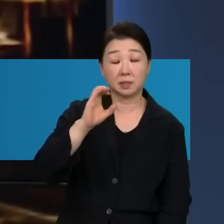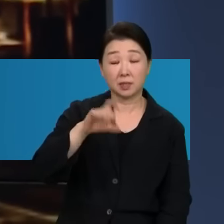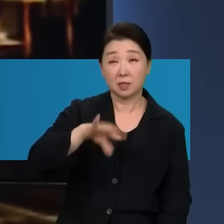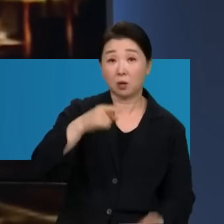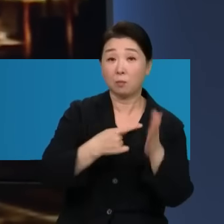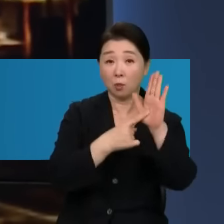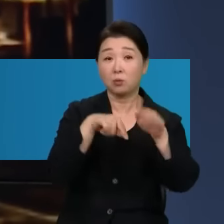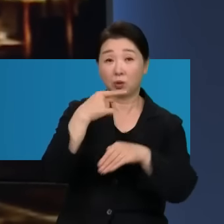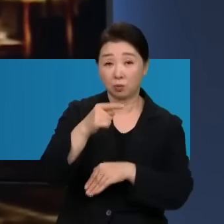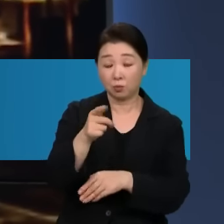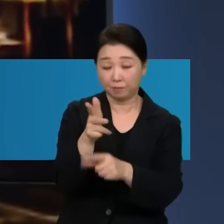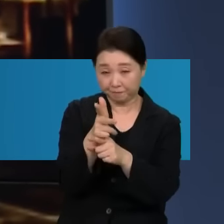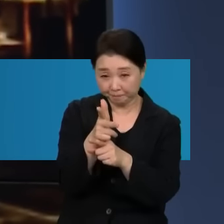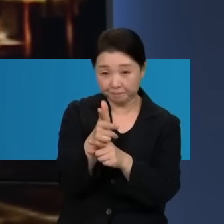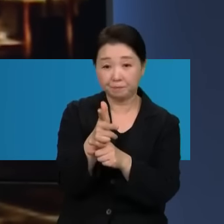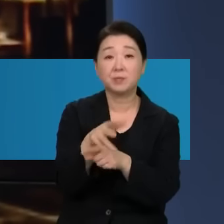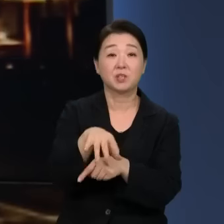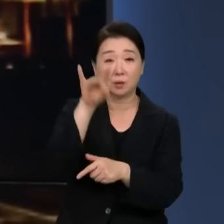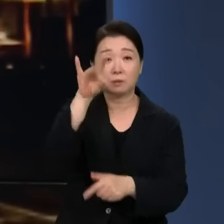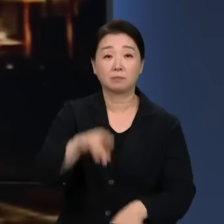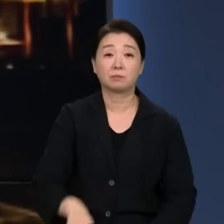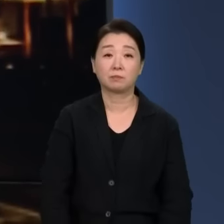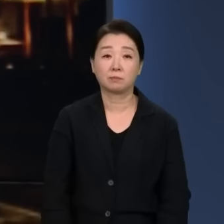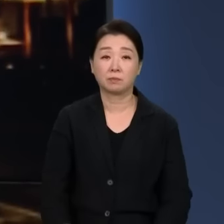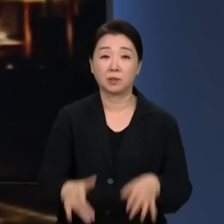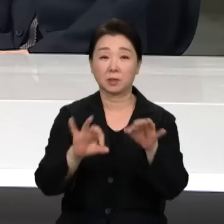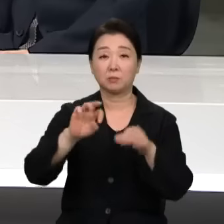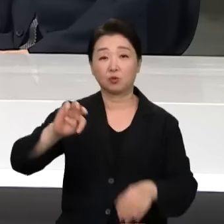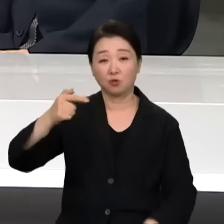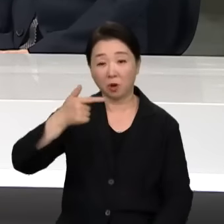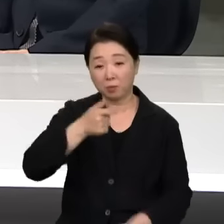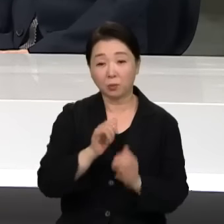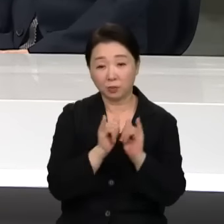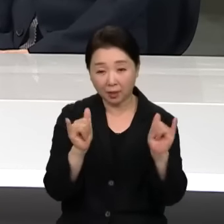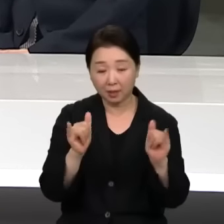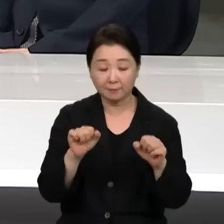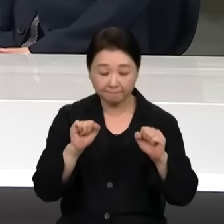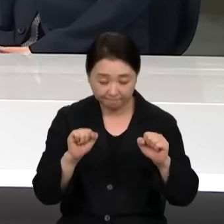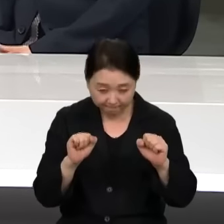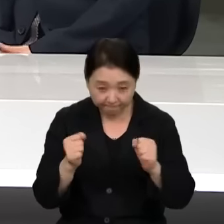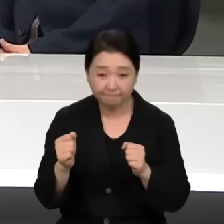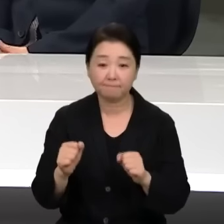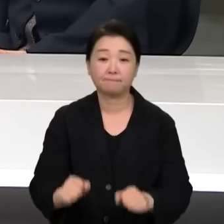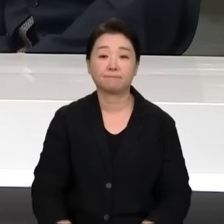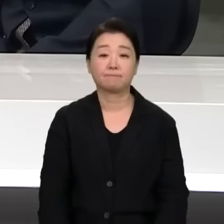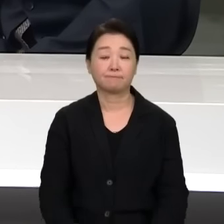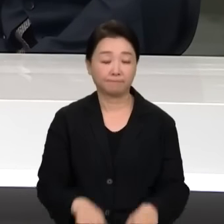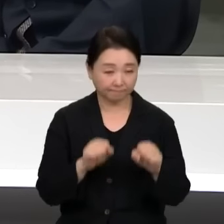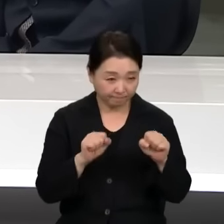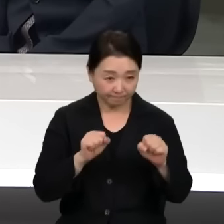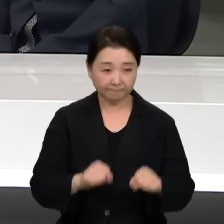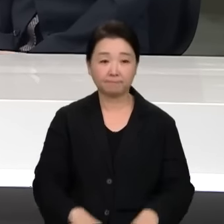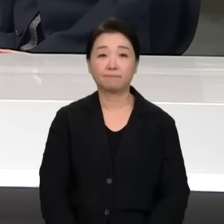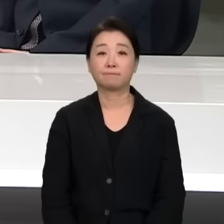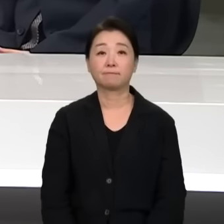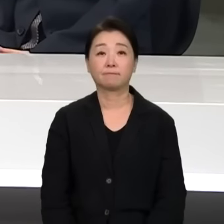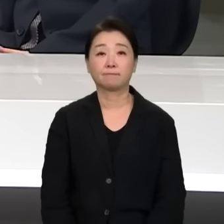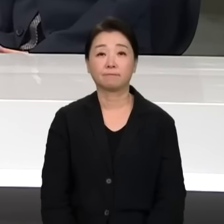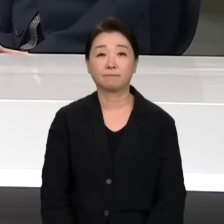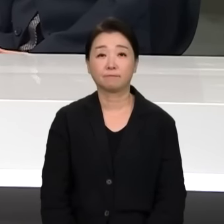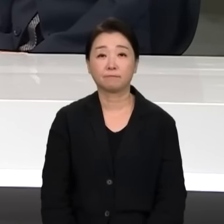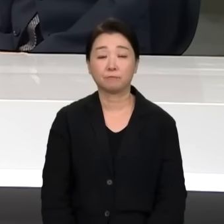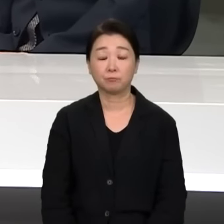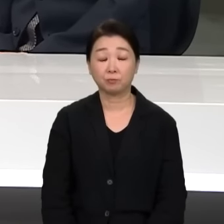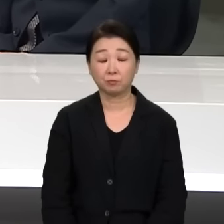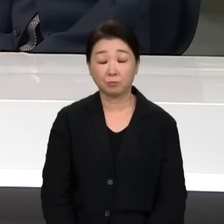이후 처음으로 카메라 앞에서는 건데 김규현 변호사입니다 예 변호사님 어서 오십시오네 안녕하십니까네 먼저이